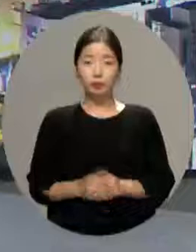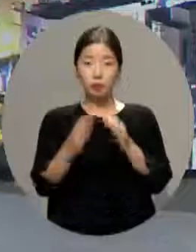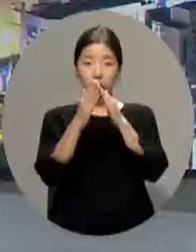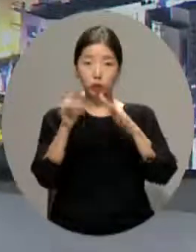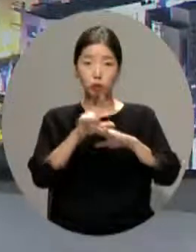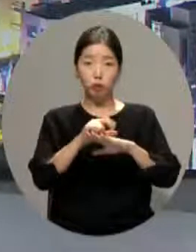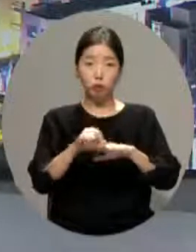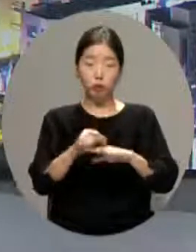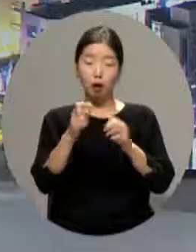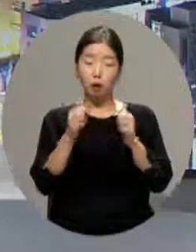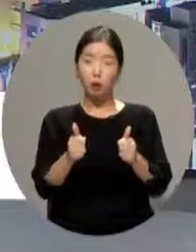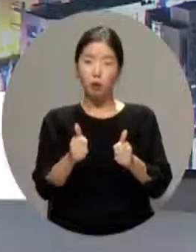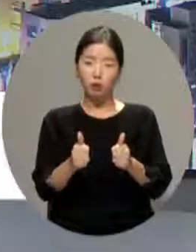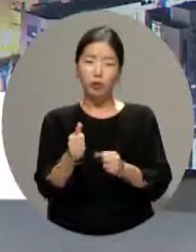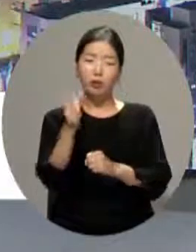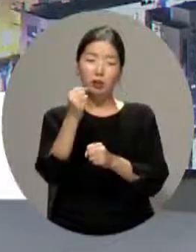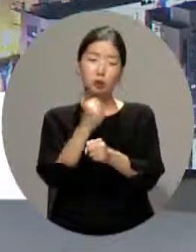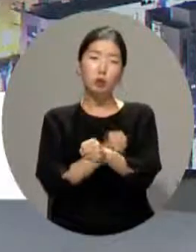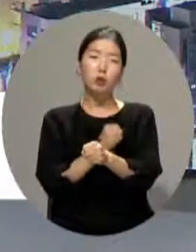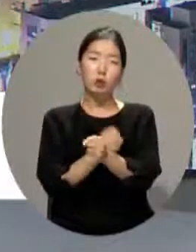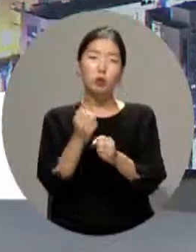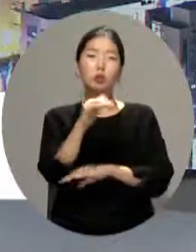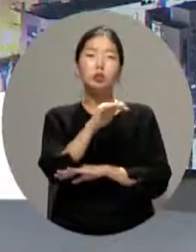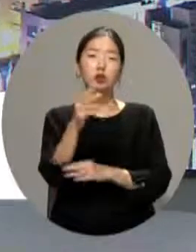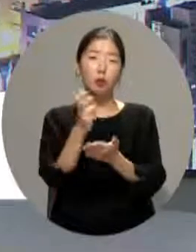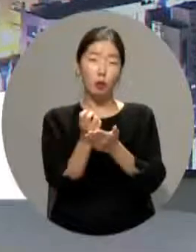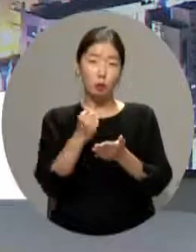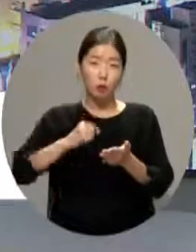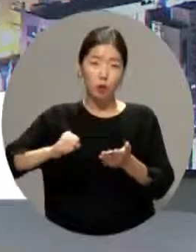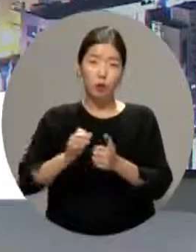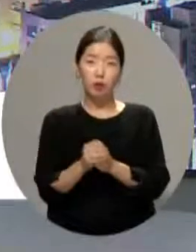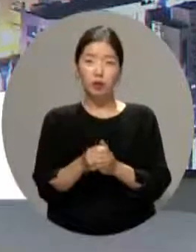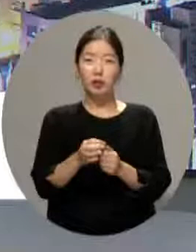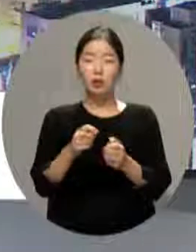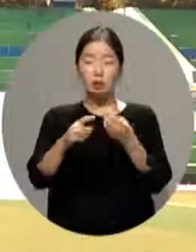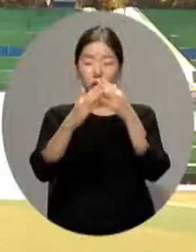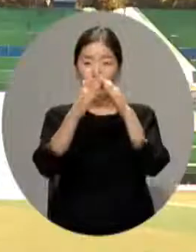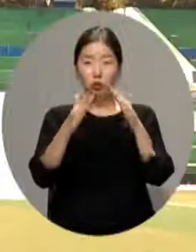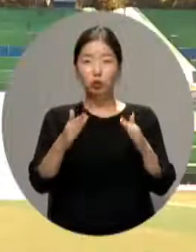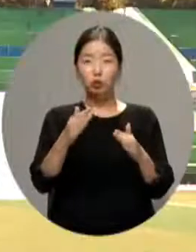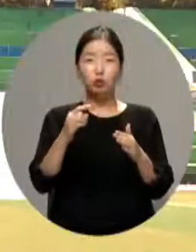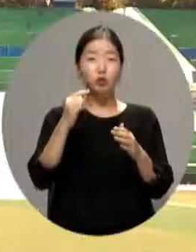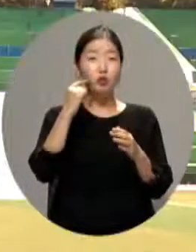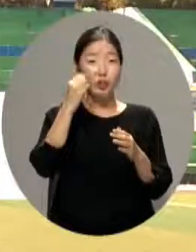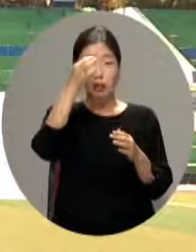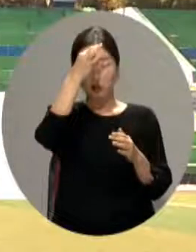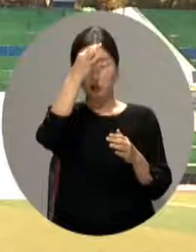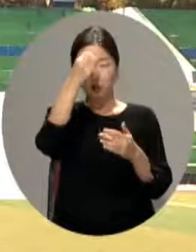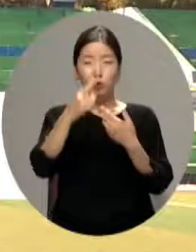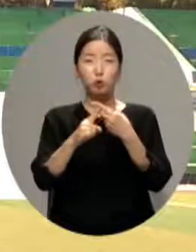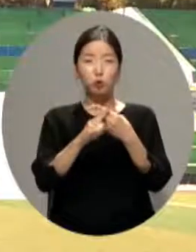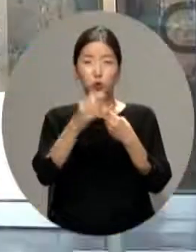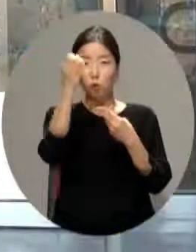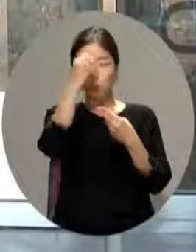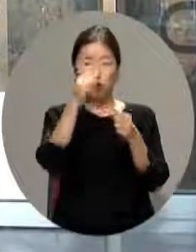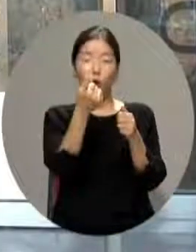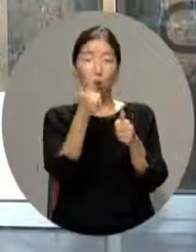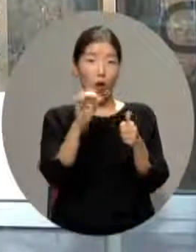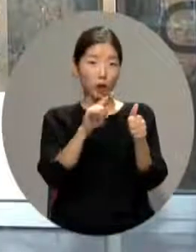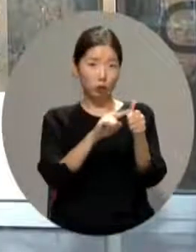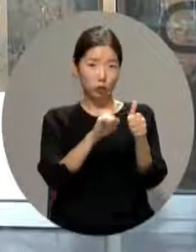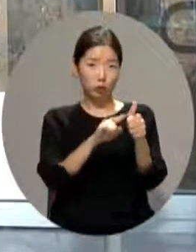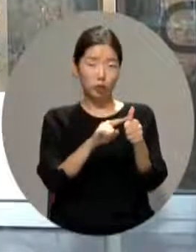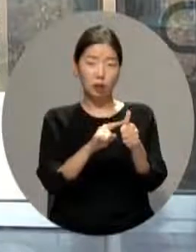전주지방법원 은 근로기준법 위반 혐의 로 기소된 전주 예 중고 설립자이자 학교법인이 상자 황 모 씨에게